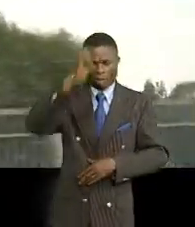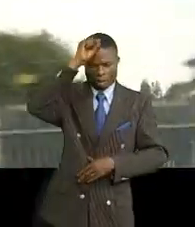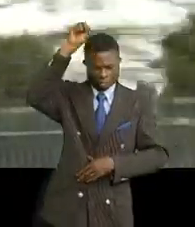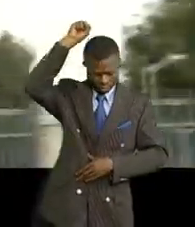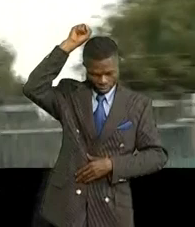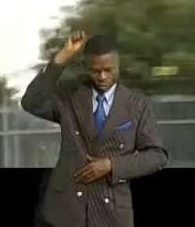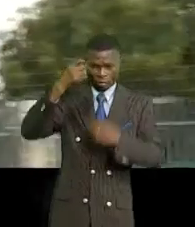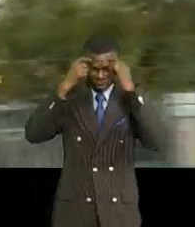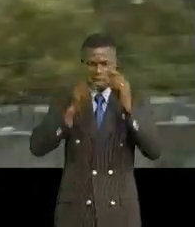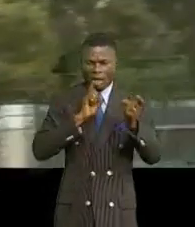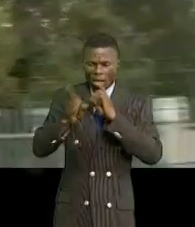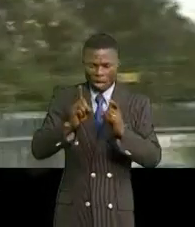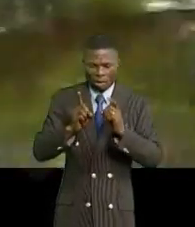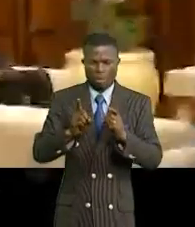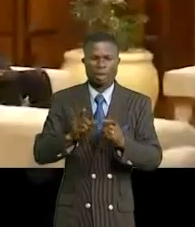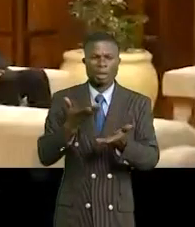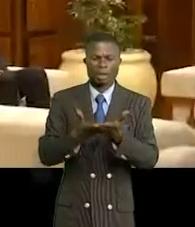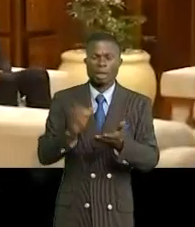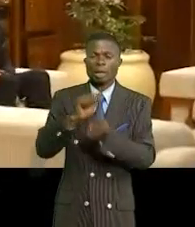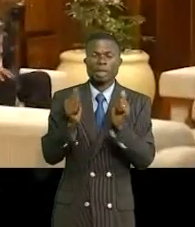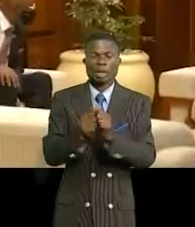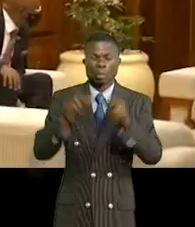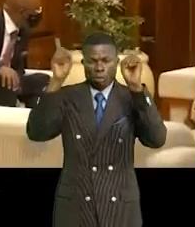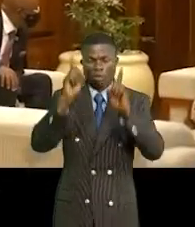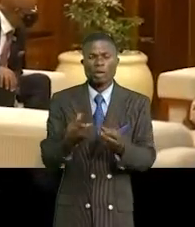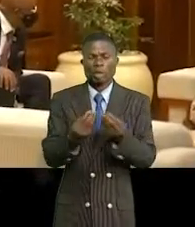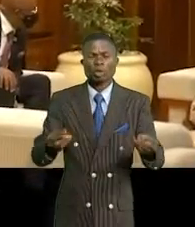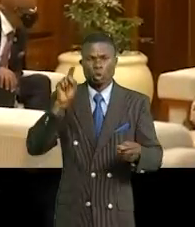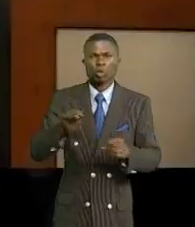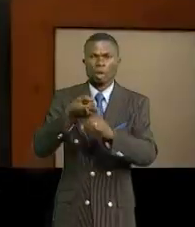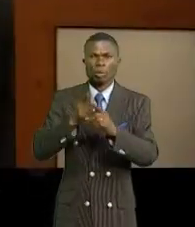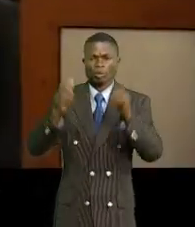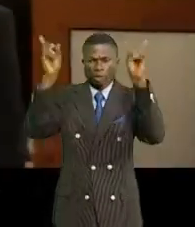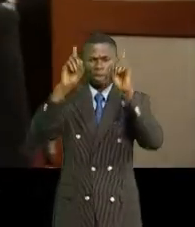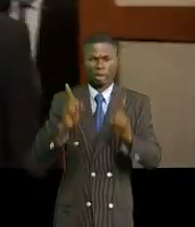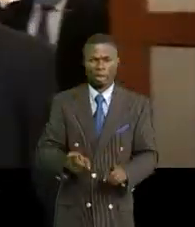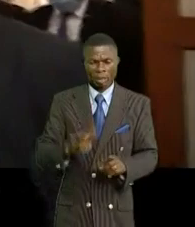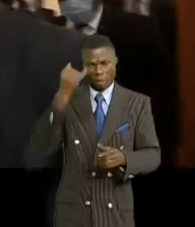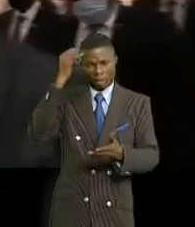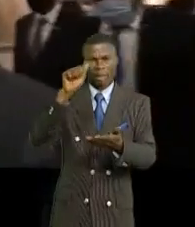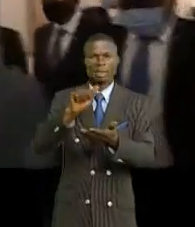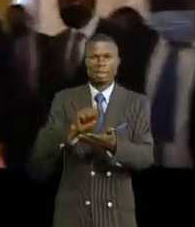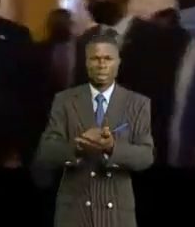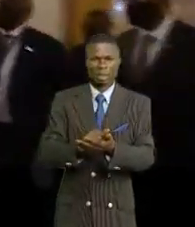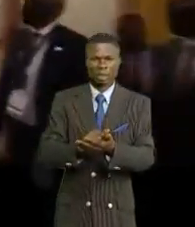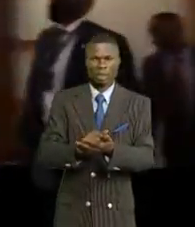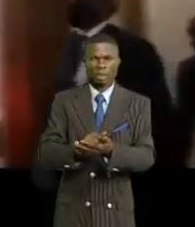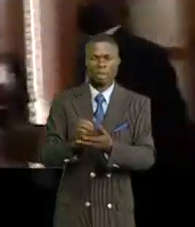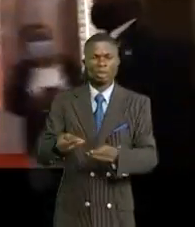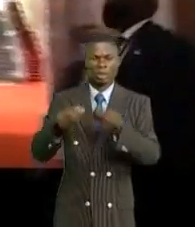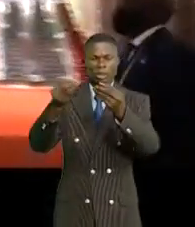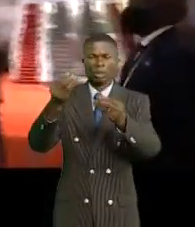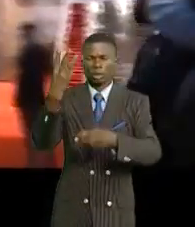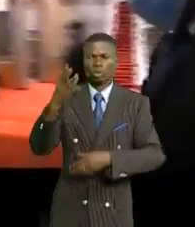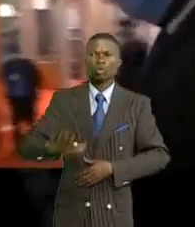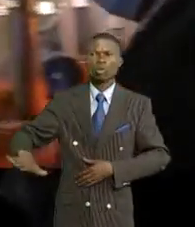entre pays africains. À des problèmes africains, des solutions africaines. C'est à cette conviction que s'accordent ces trois